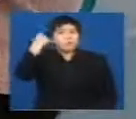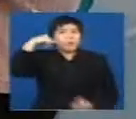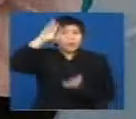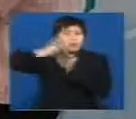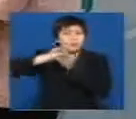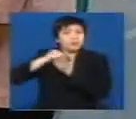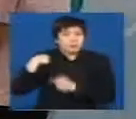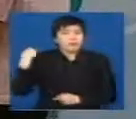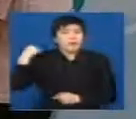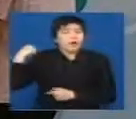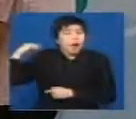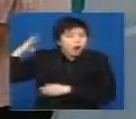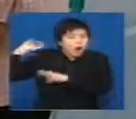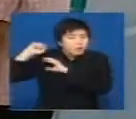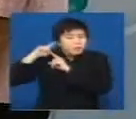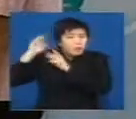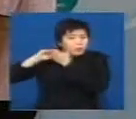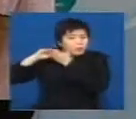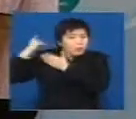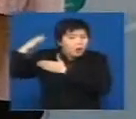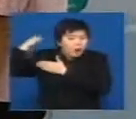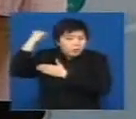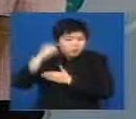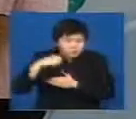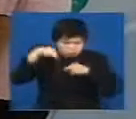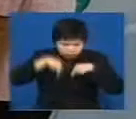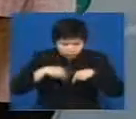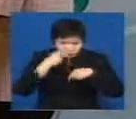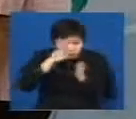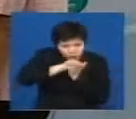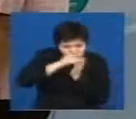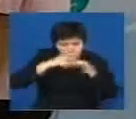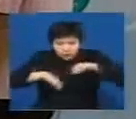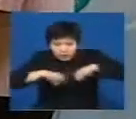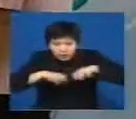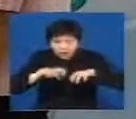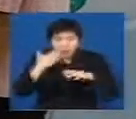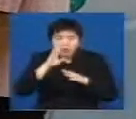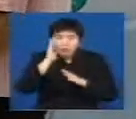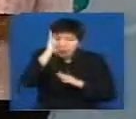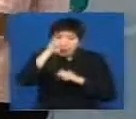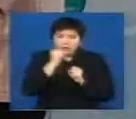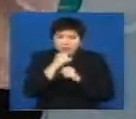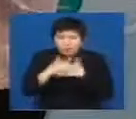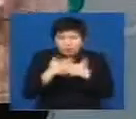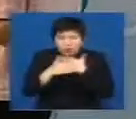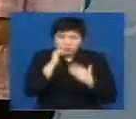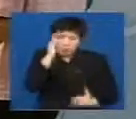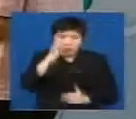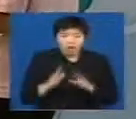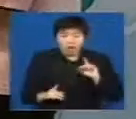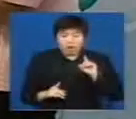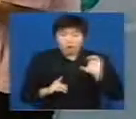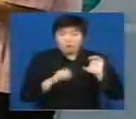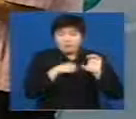าอยู่ละแล้วก็วันหน้าเราจะไปสู่บางจุดนะบางจุดนะเอา500ปีเลย500ปีก็แปลว่ายิ่งใหญ่ไปกว่านั้น